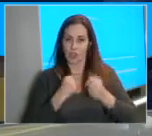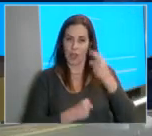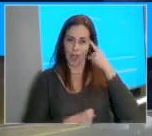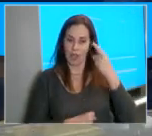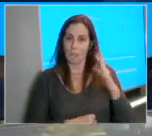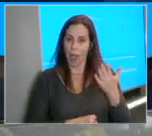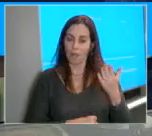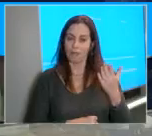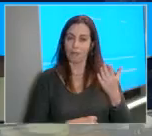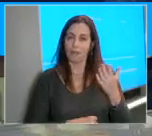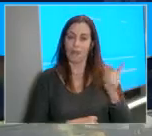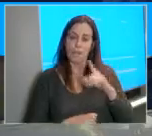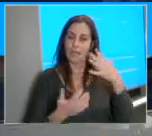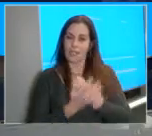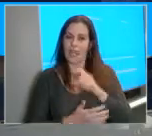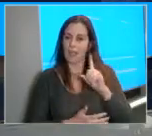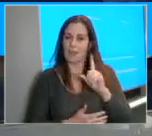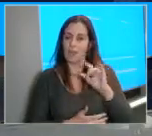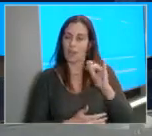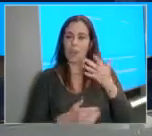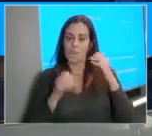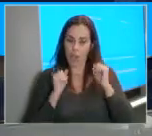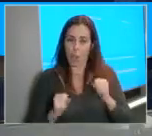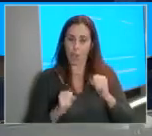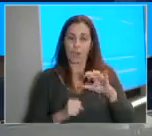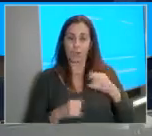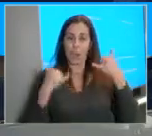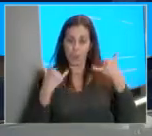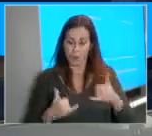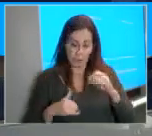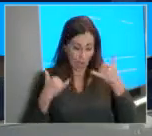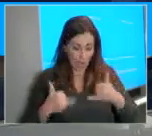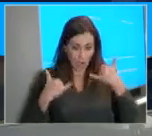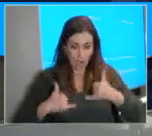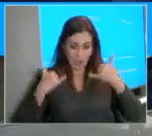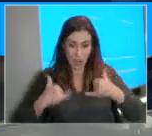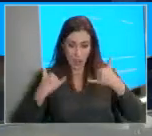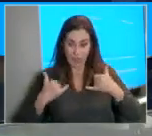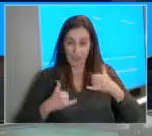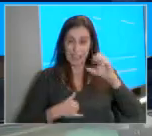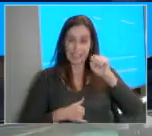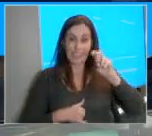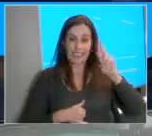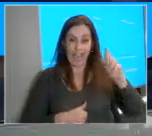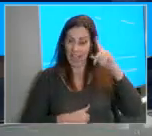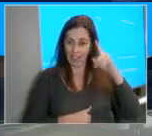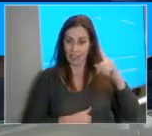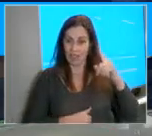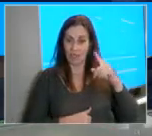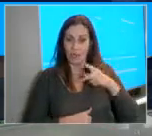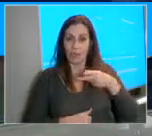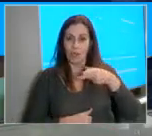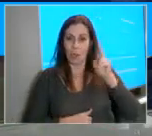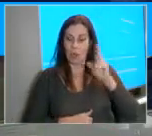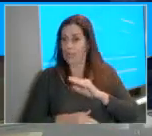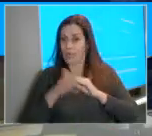קשה לדעת מה יהיה, מי ינצח, אבל מה שכן בטוח זה שאם היום, אם עכשיו בנקודת זמן הזאת, גדעון סער שלדעתי, לטעמי הוא הרבה